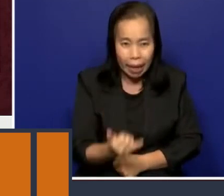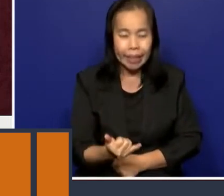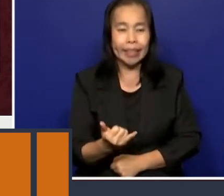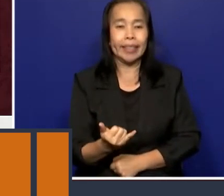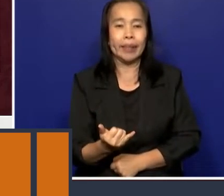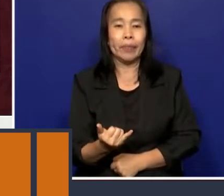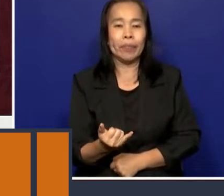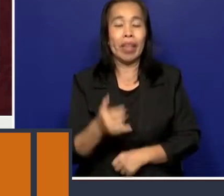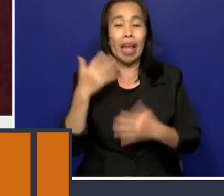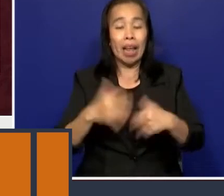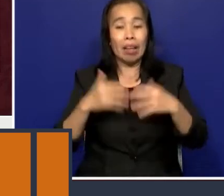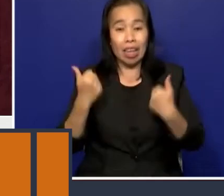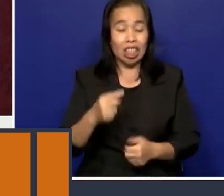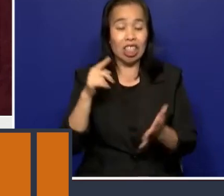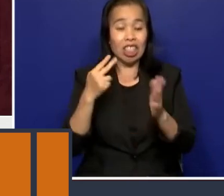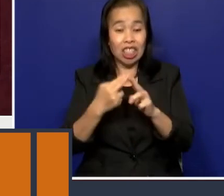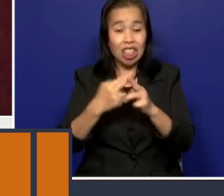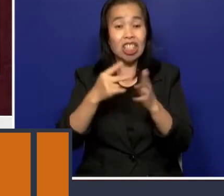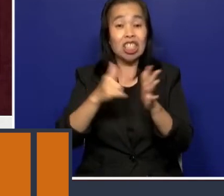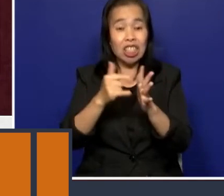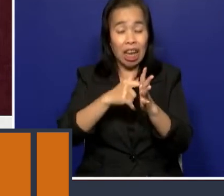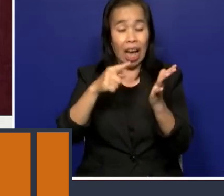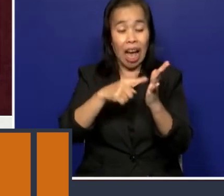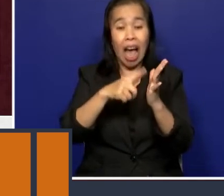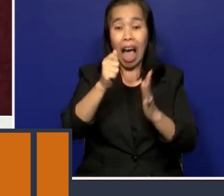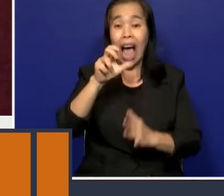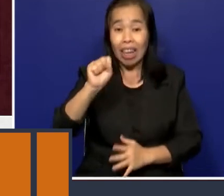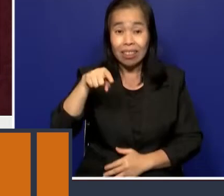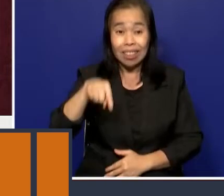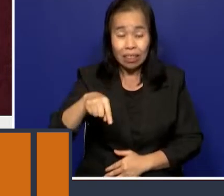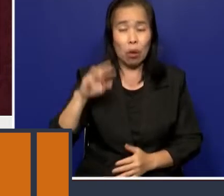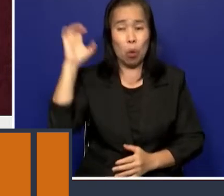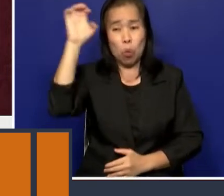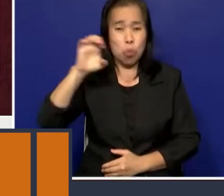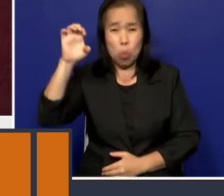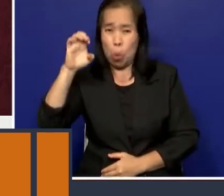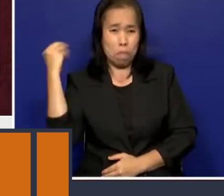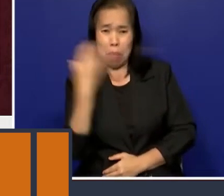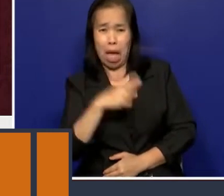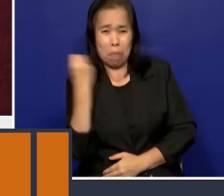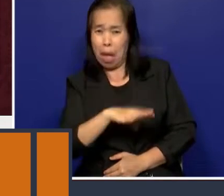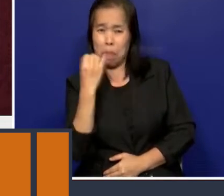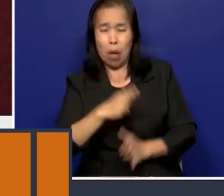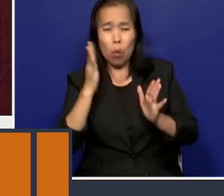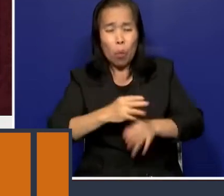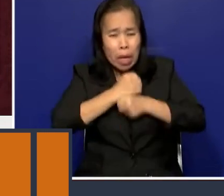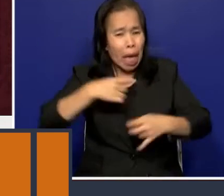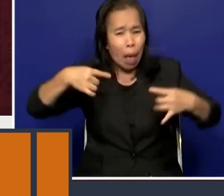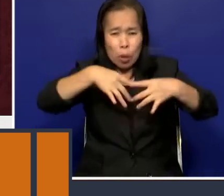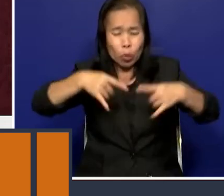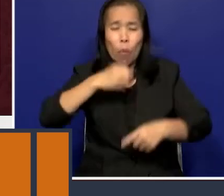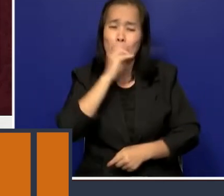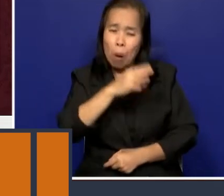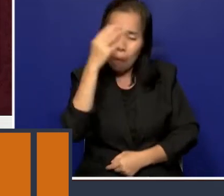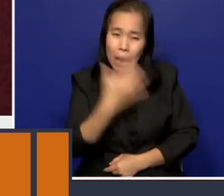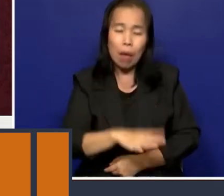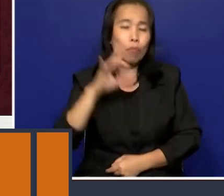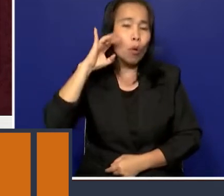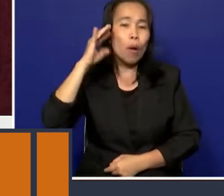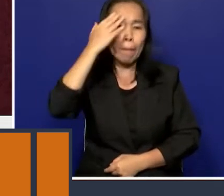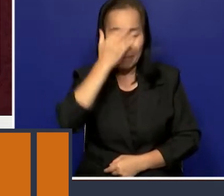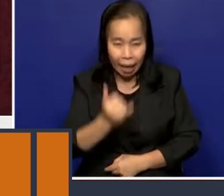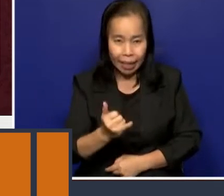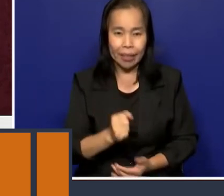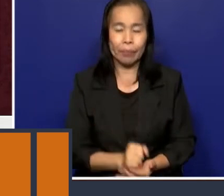และฉีด AstraZeneca ด้วยททยโรป 65 ปี เขาแนะนำวาไม่ควรฉีดการฉีดวัซีนราชา